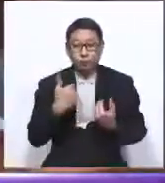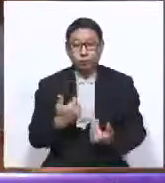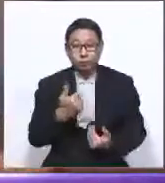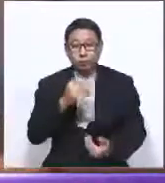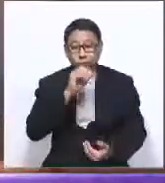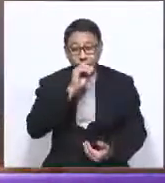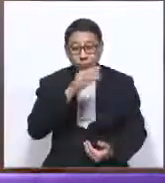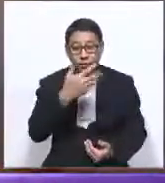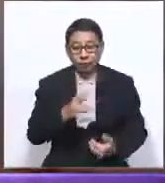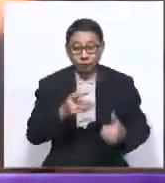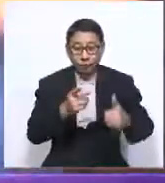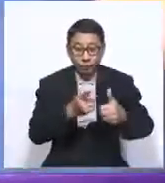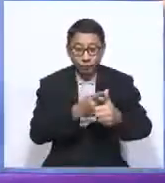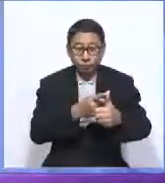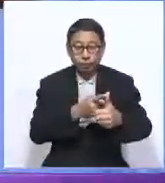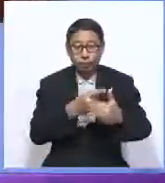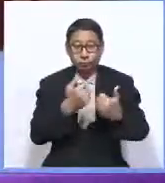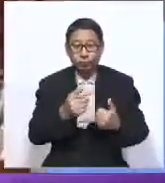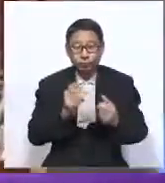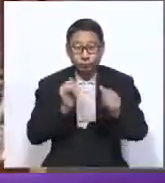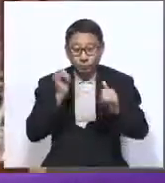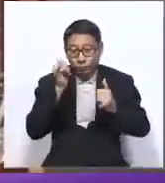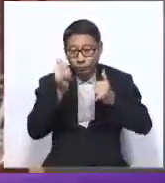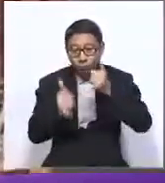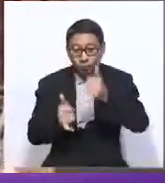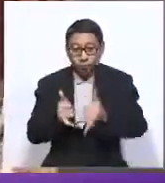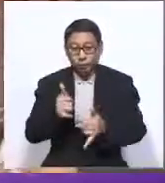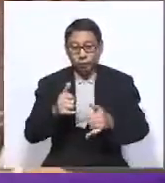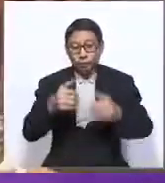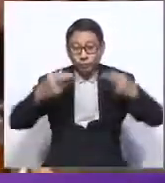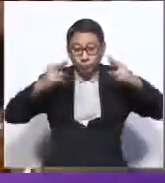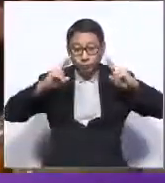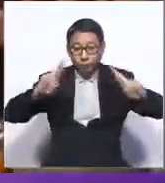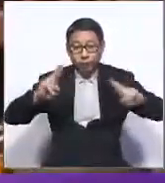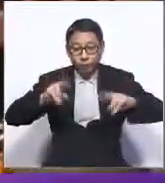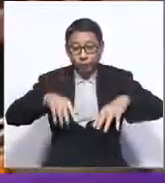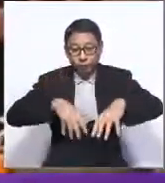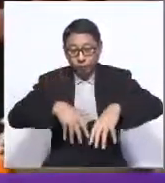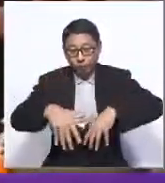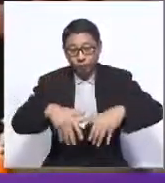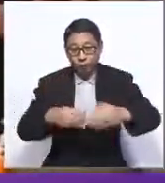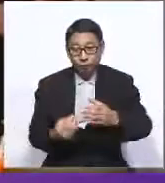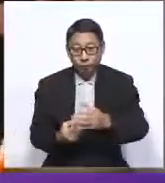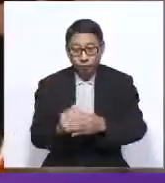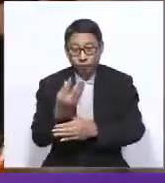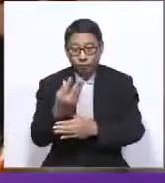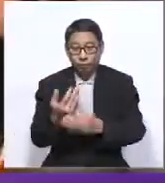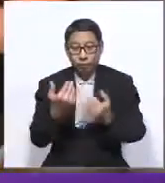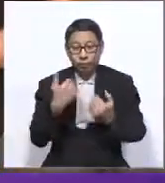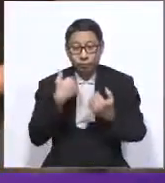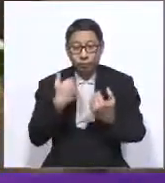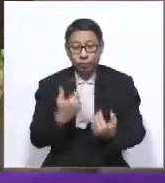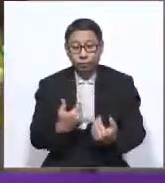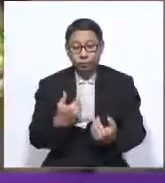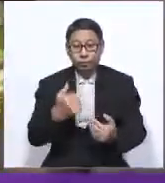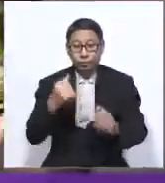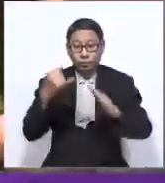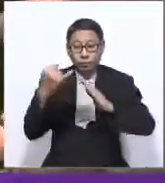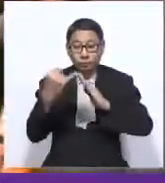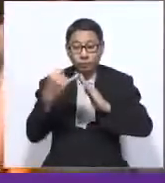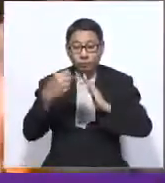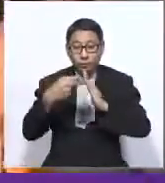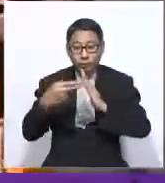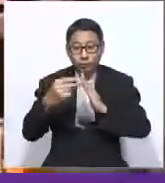างที่บอกไปจุดแรกไปเยี่ยมชมกลุ่มวิสาหกิจชุมชนปลูกผักอินทรีย์โพสีสำลานตำบลหัวนาอำเ